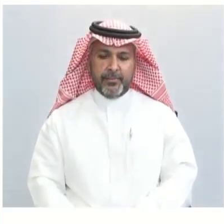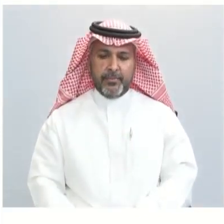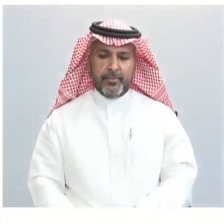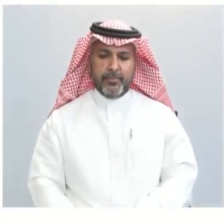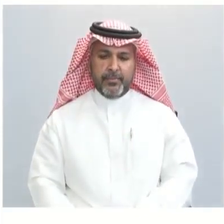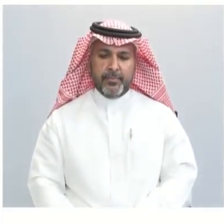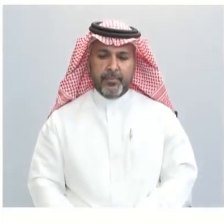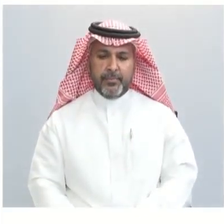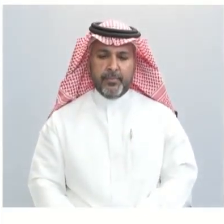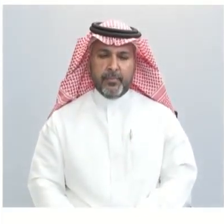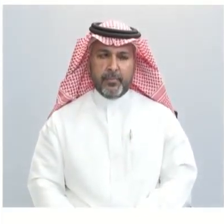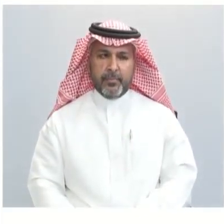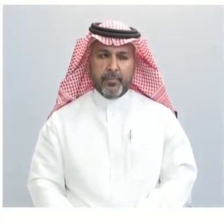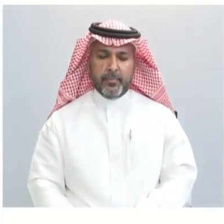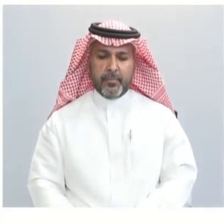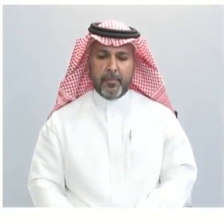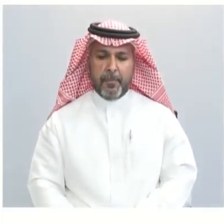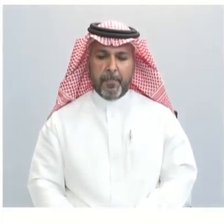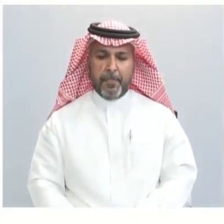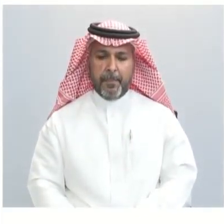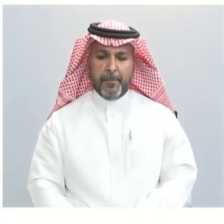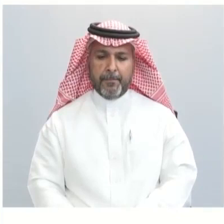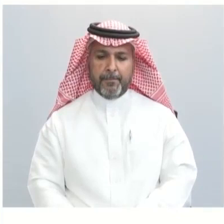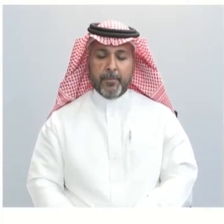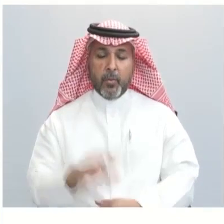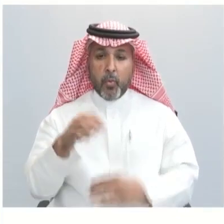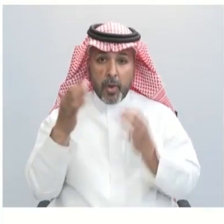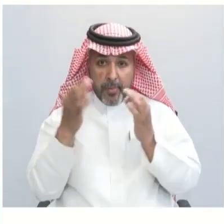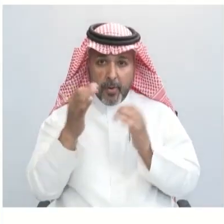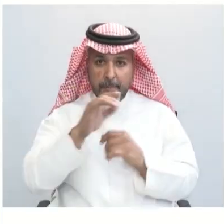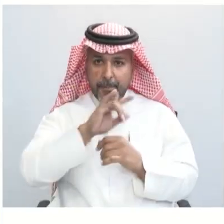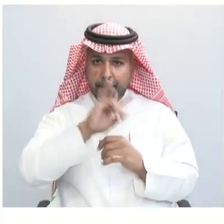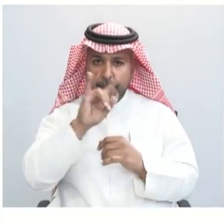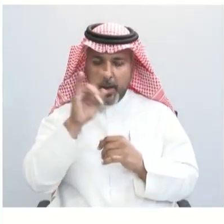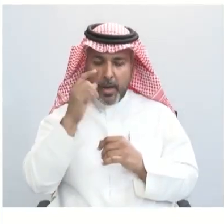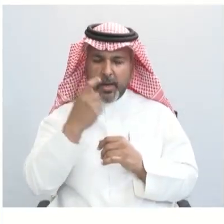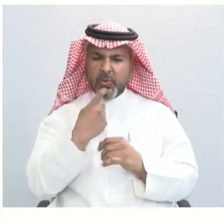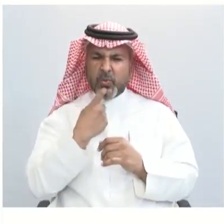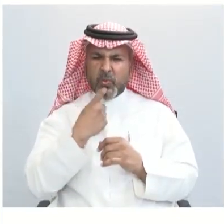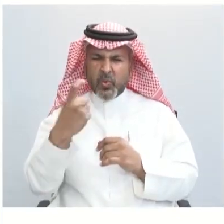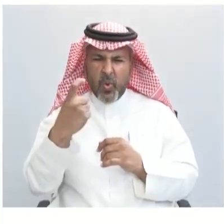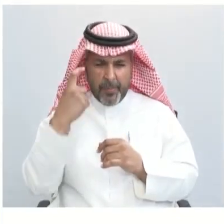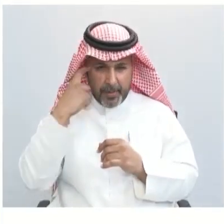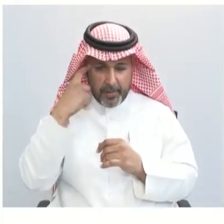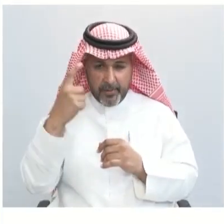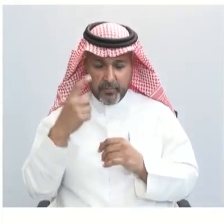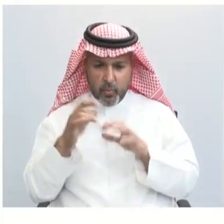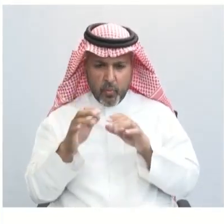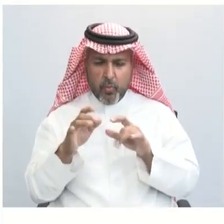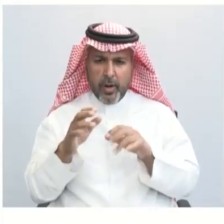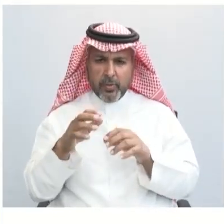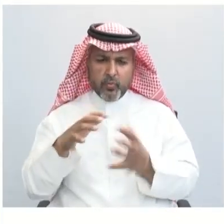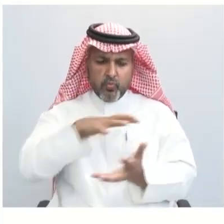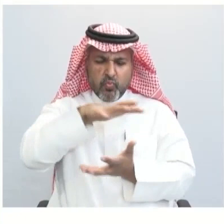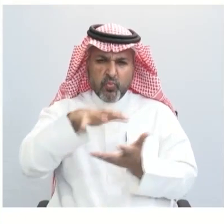من النصائح أيضا لكيفية تصميم بريد إلكتروني ألا يكون التصميم صعبا أو تقنيا للغاية. من